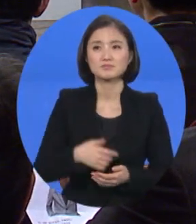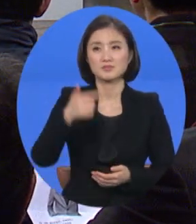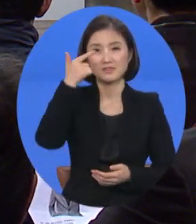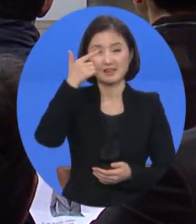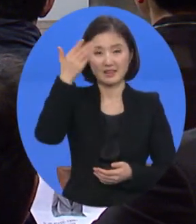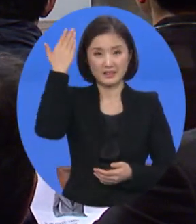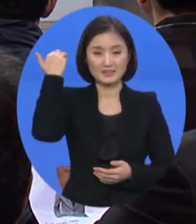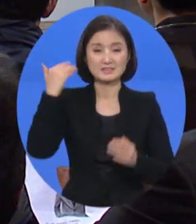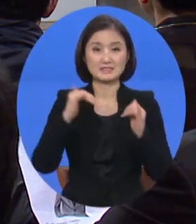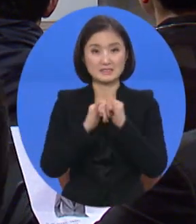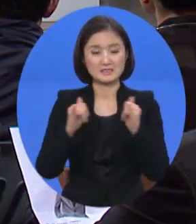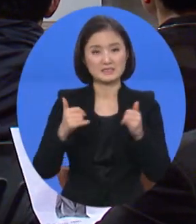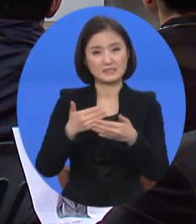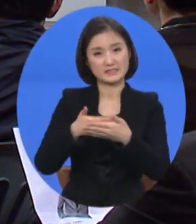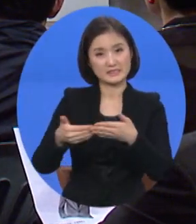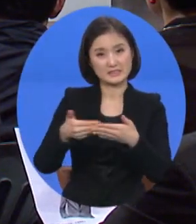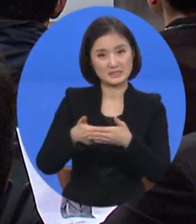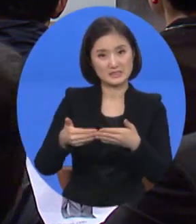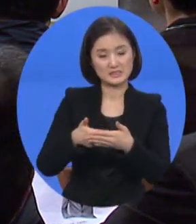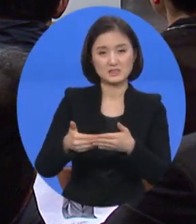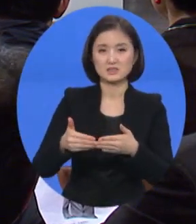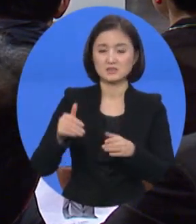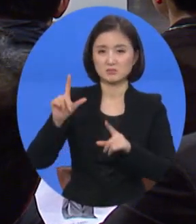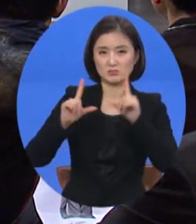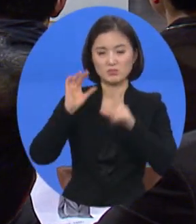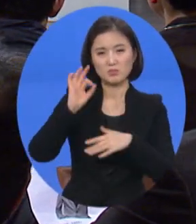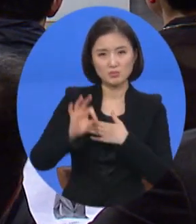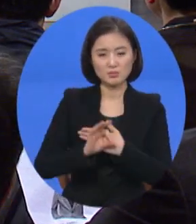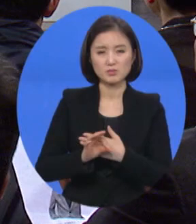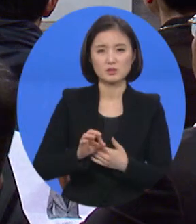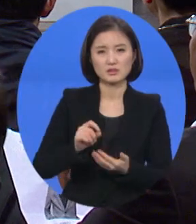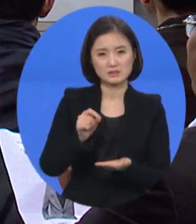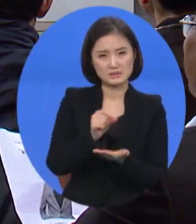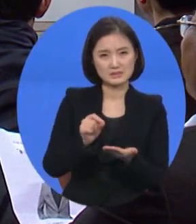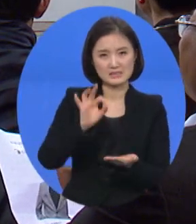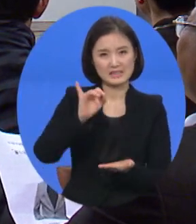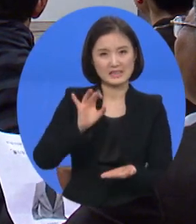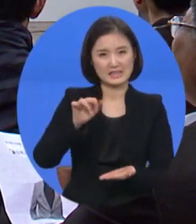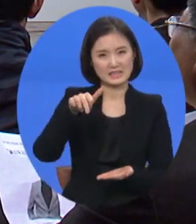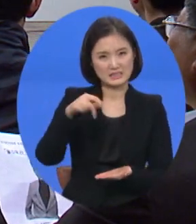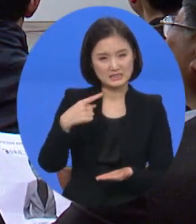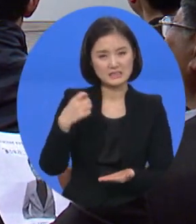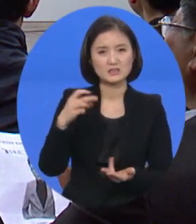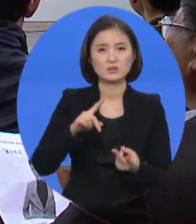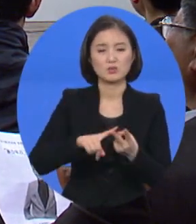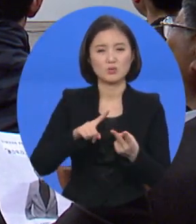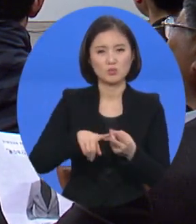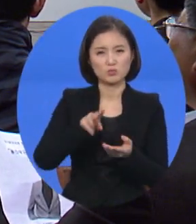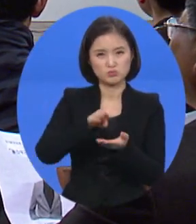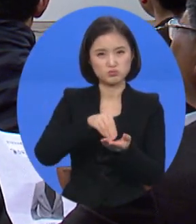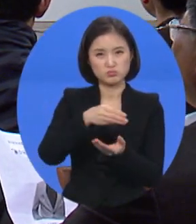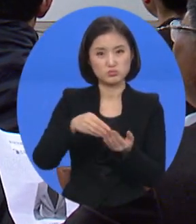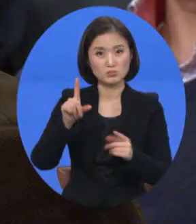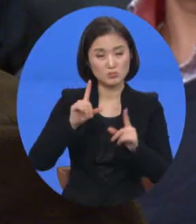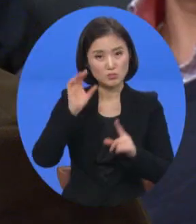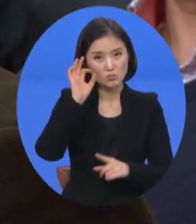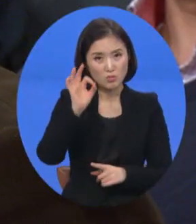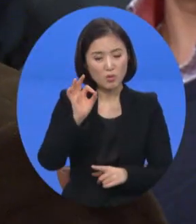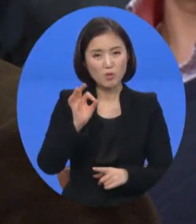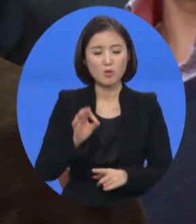잉크 랏 뭐 우리 말로 뭐라 하는가 그런 것들이 옅게 몇 백 년 동안 지금까지 아카 본 바로는 선명하게